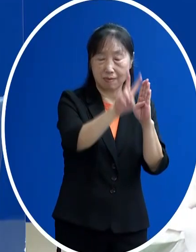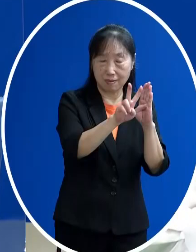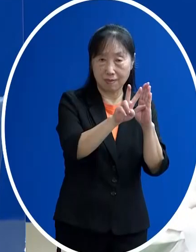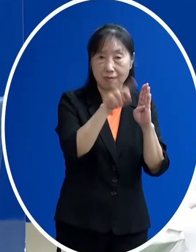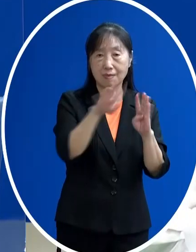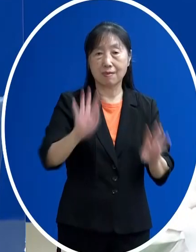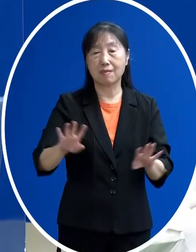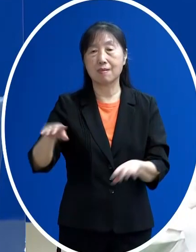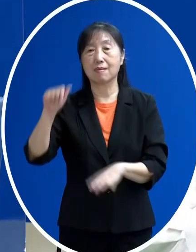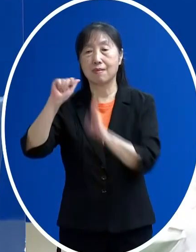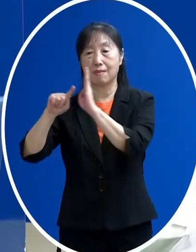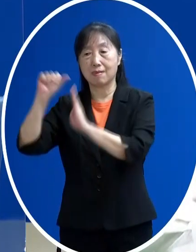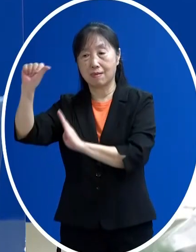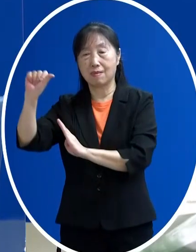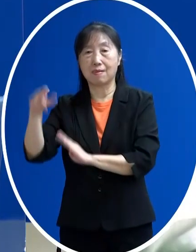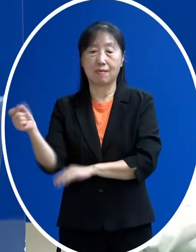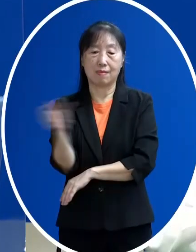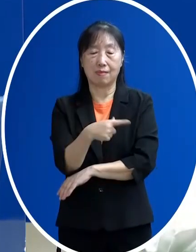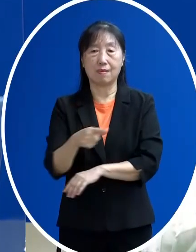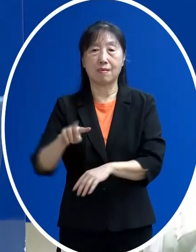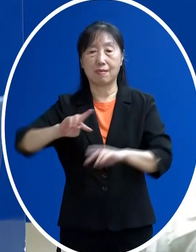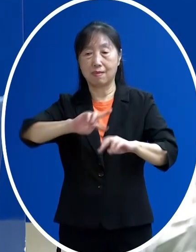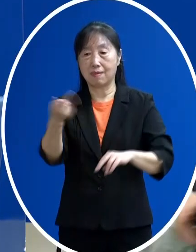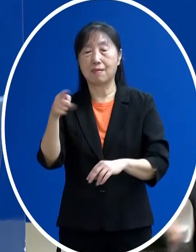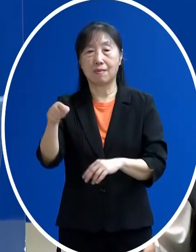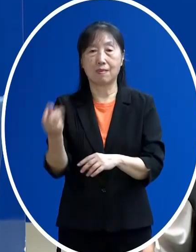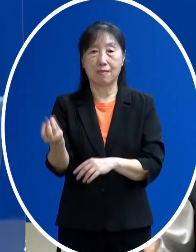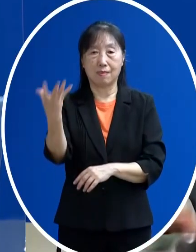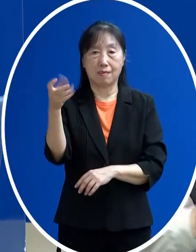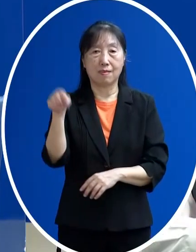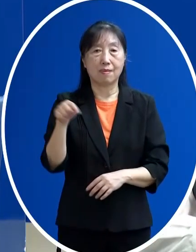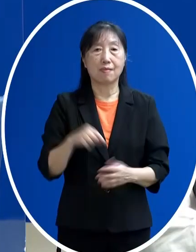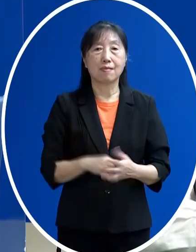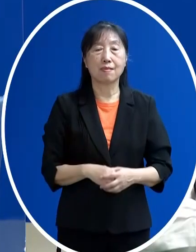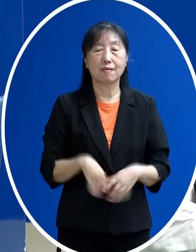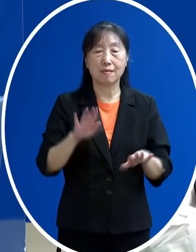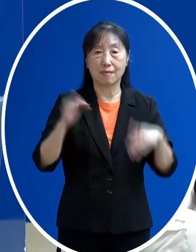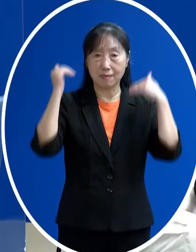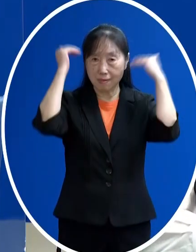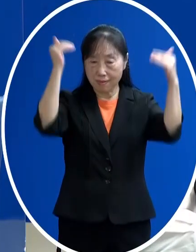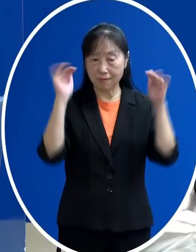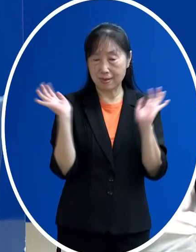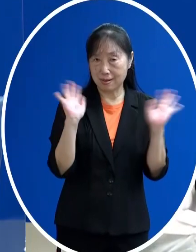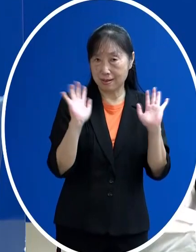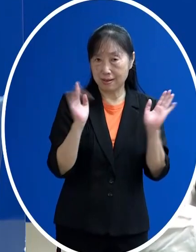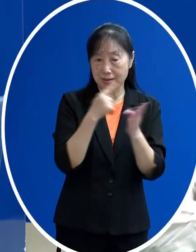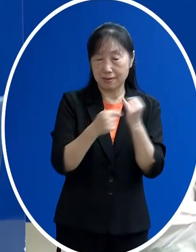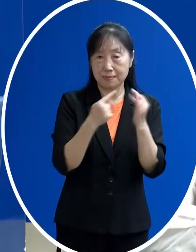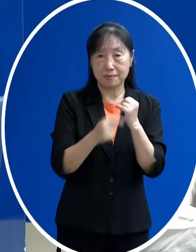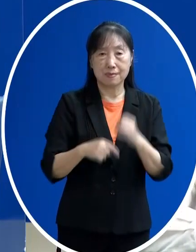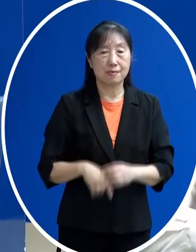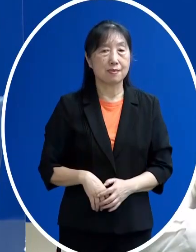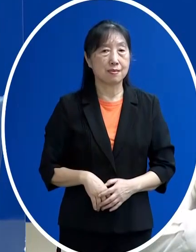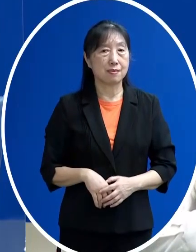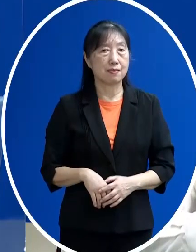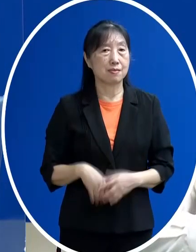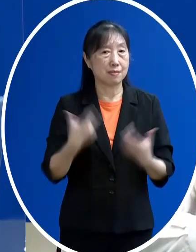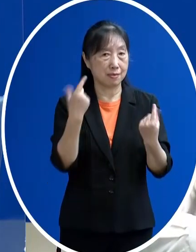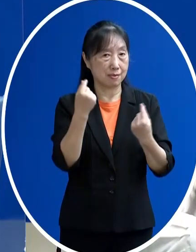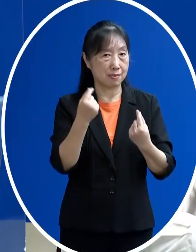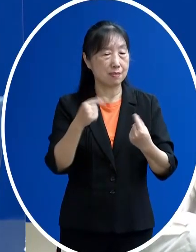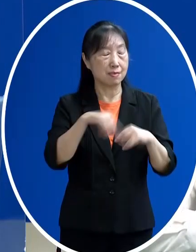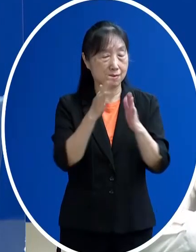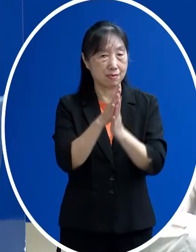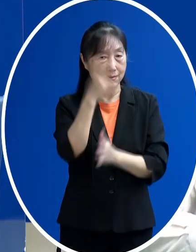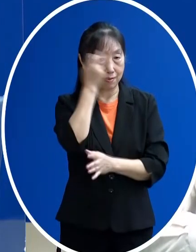国内最主要这个流行的 Omicron 的这个病毒株。目前在成人跟儿童的个案数部分也都是有持续的